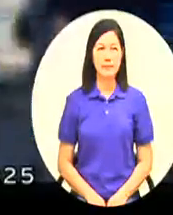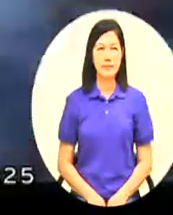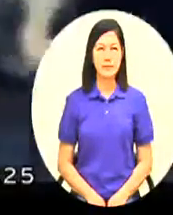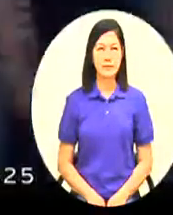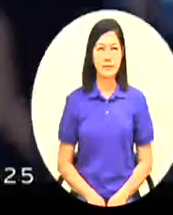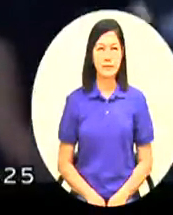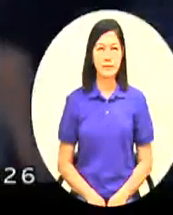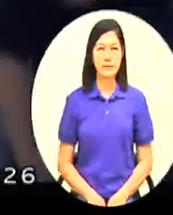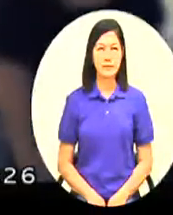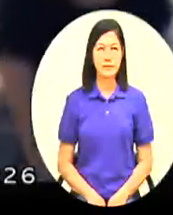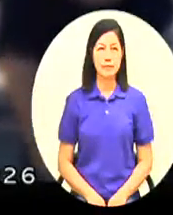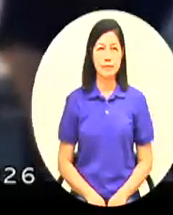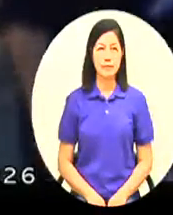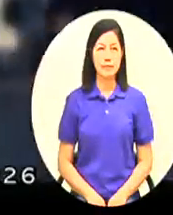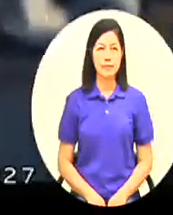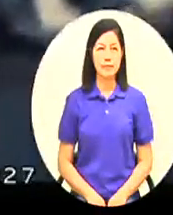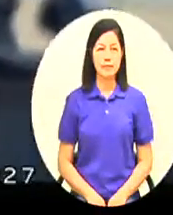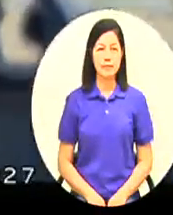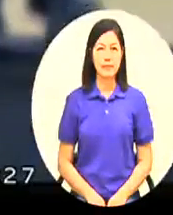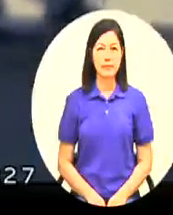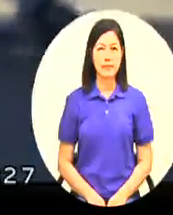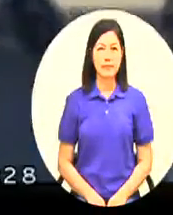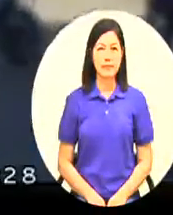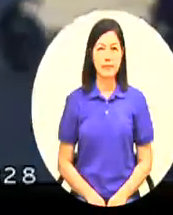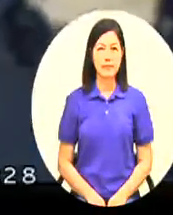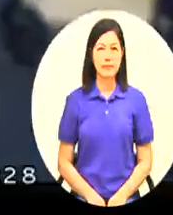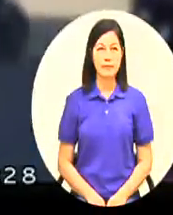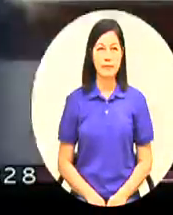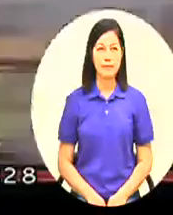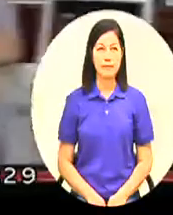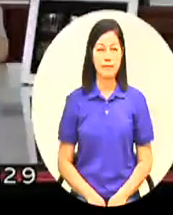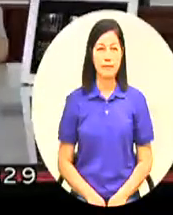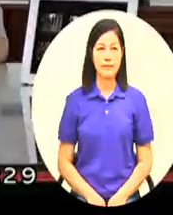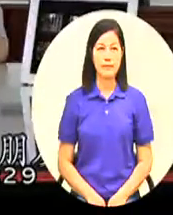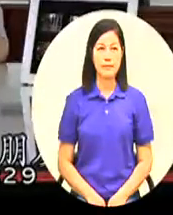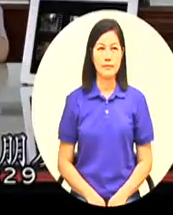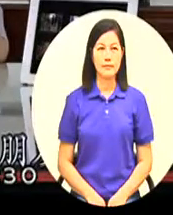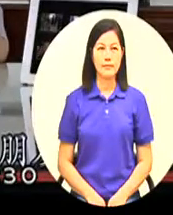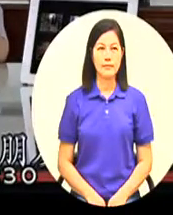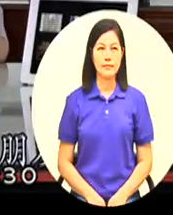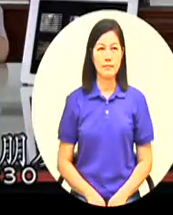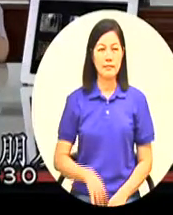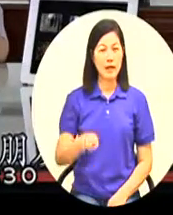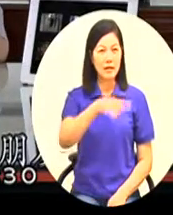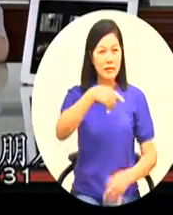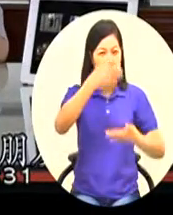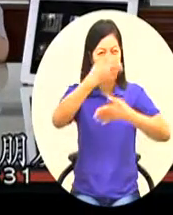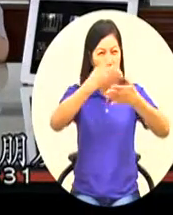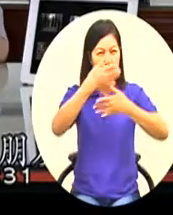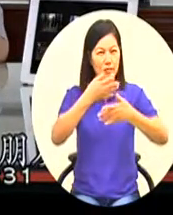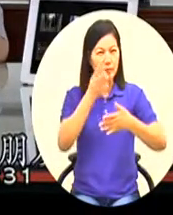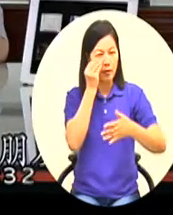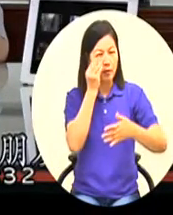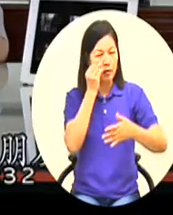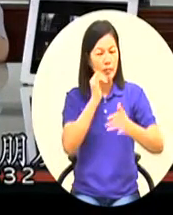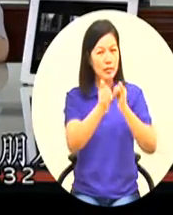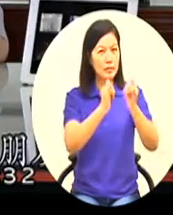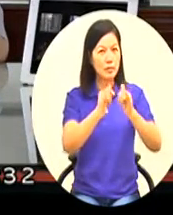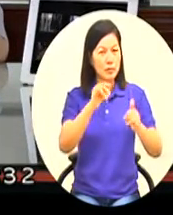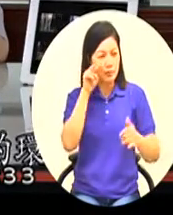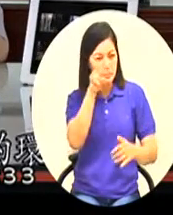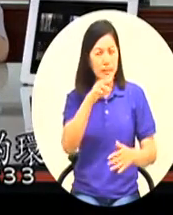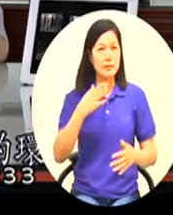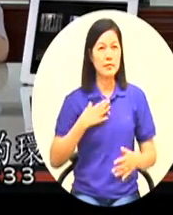嘛？我先处理心情，再处理心情。 这些影片可以让我们市民朋友了解